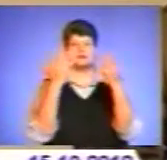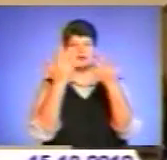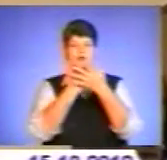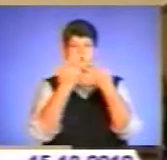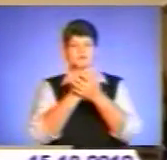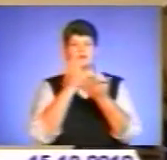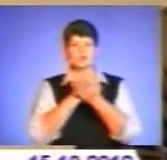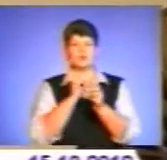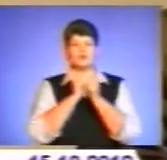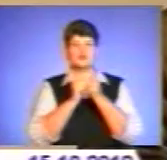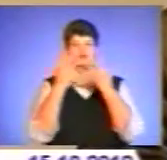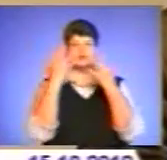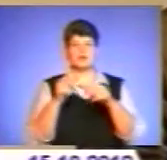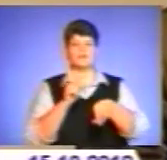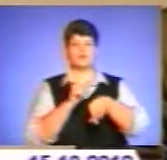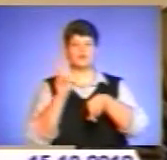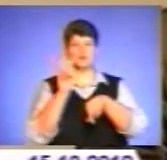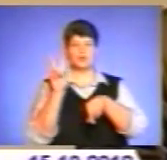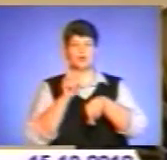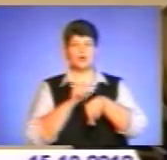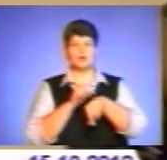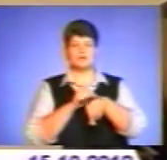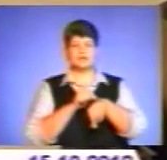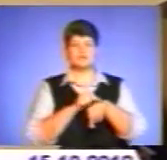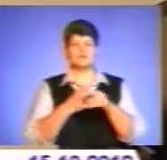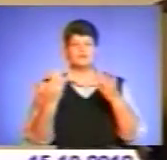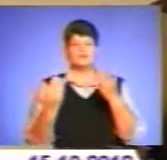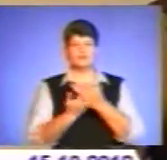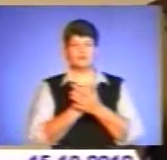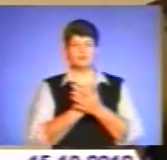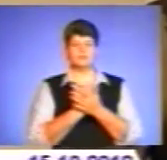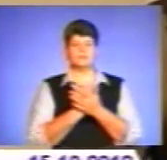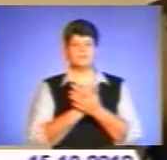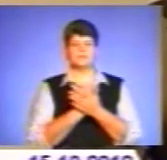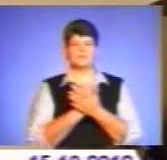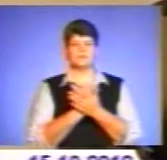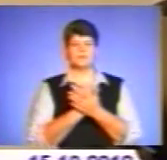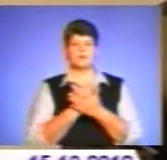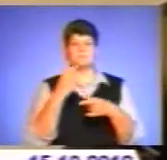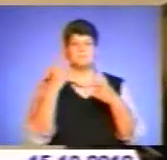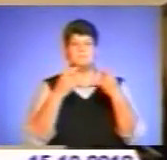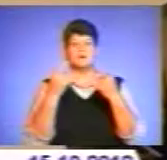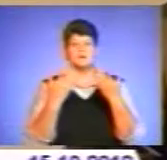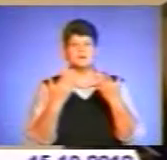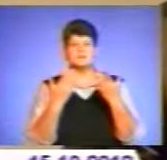щоденно в 2-й годині в відновленому кінопалаці, який раніше